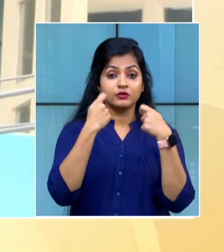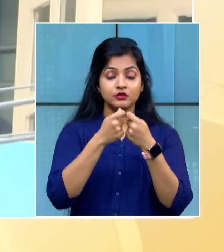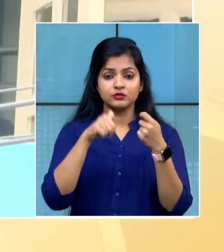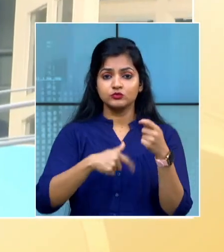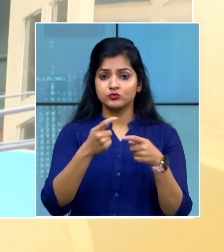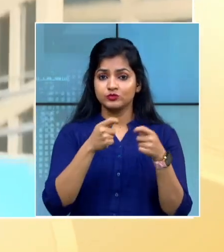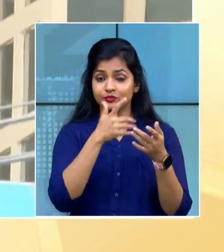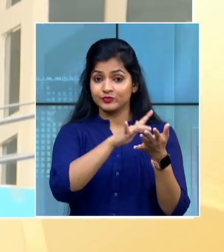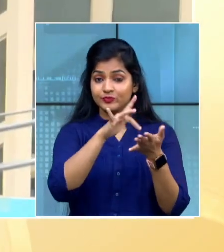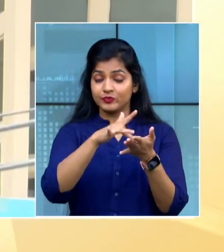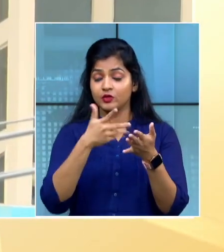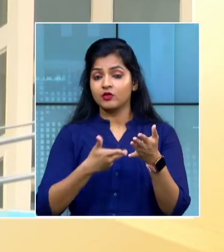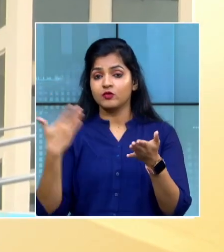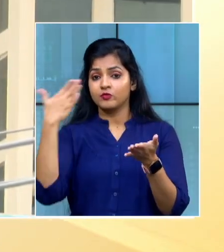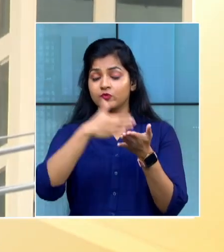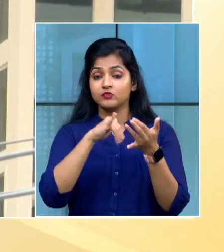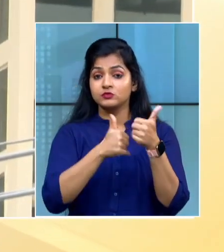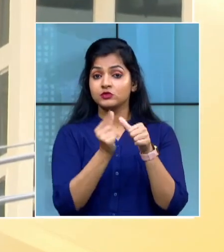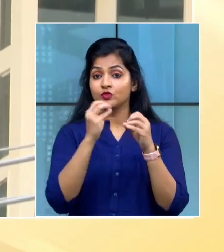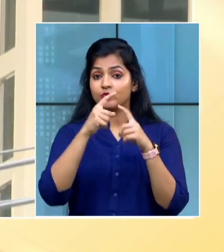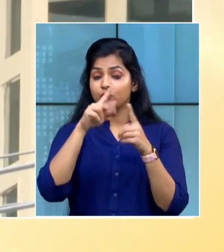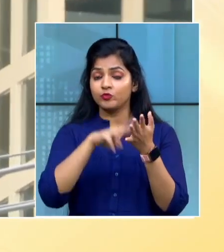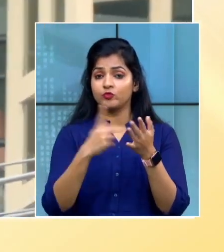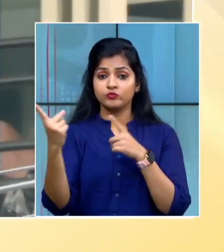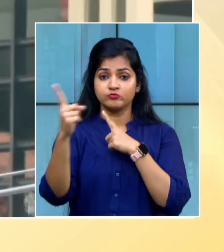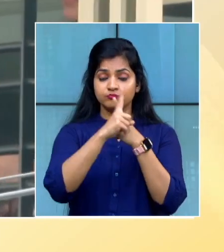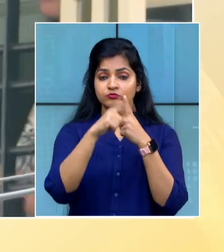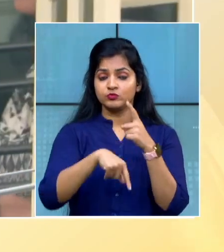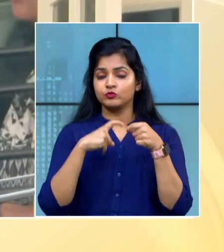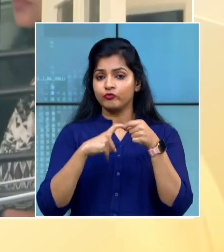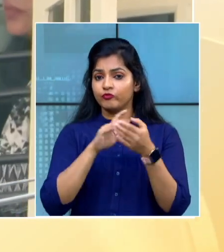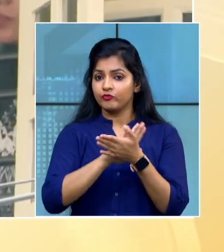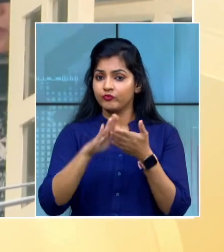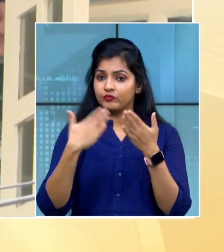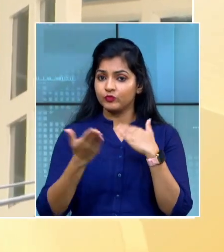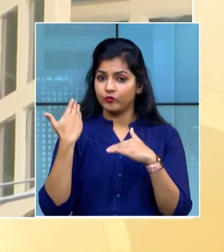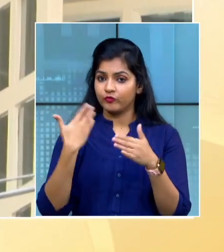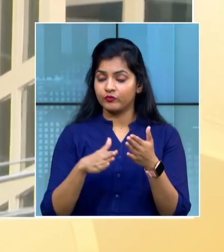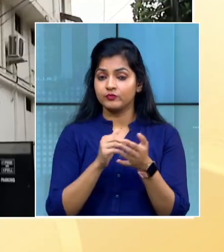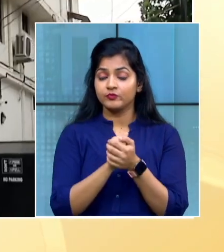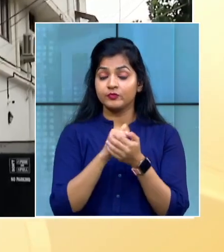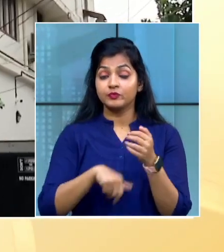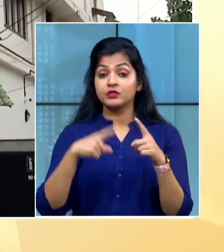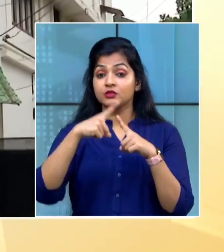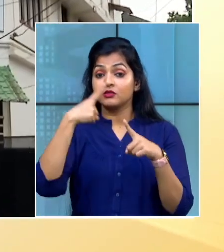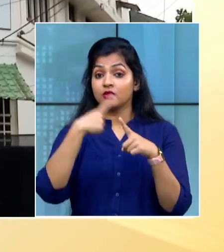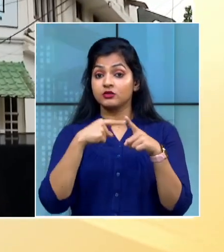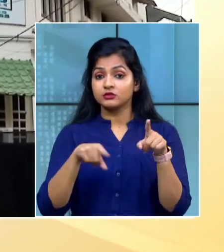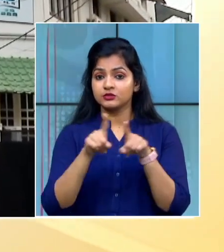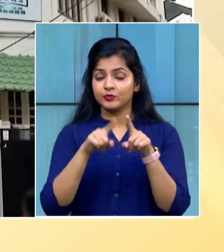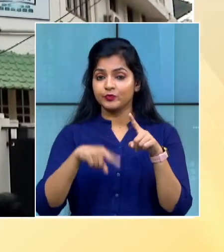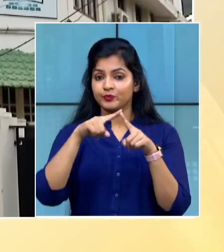സ്ഥാപനങ്ങളിൽ പരിശോധന നടത്തുകയും നേരത്തെ സൗബിനെ നേരിട്ട് വിളിച്ച് ചോദ്യം ചെയ്യുകയും അടക്കം ചെയ്തതാണ്. അതിന് പിന്നാലെയാണ് ഇപ്പോൾ ആദായ നികുതി വകുപ്പ് കൂടി ഈ